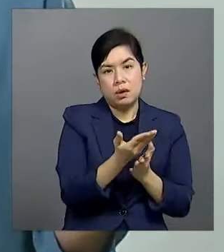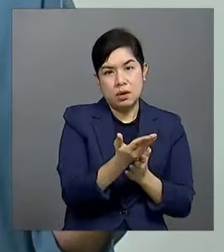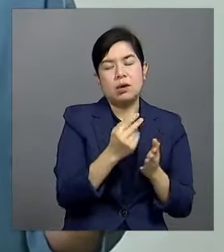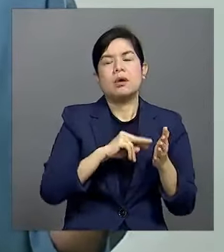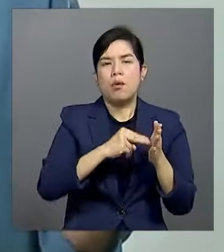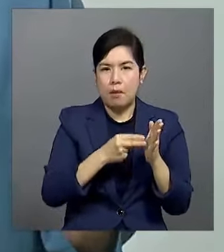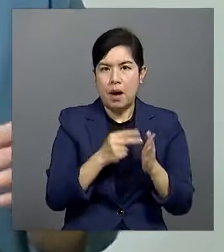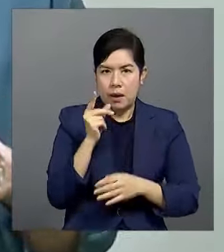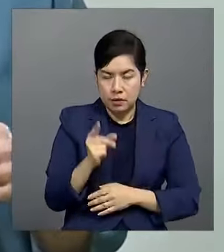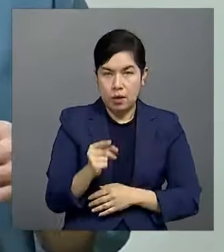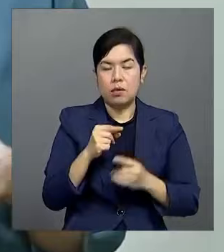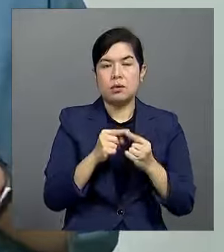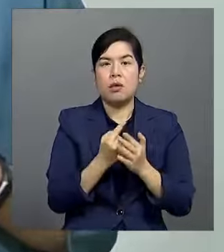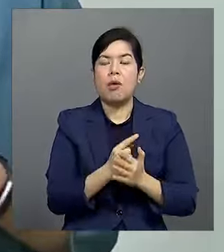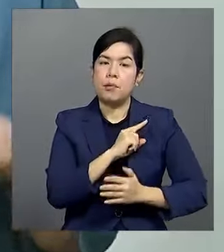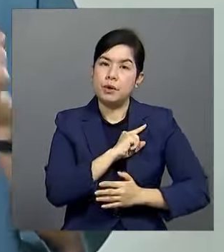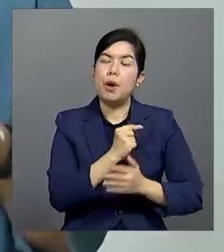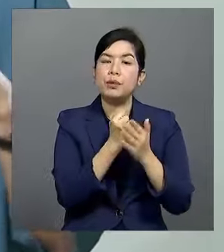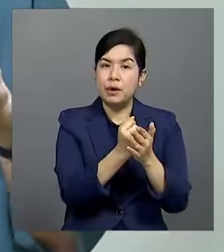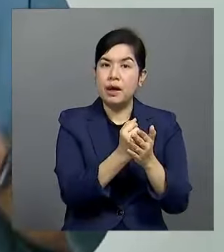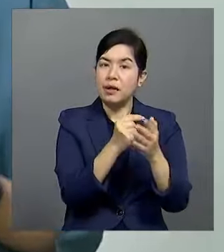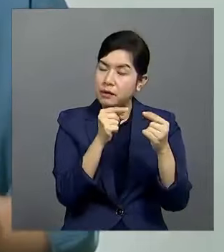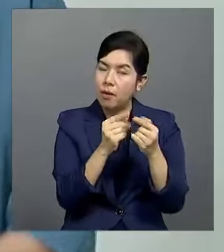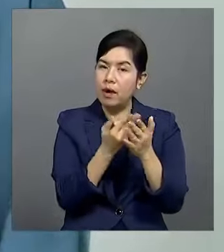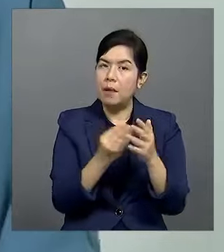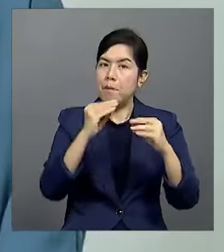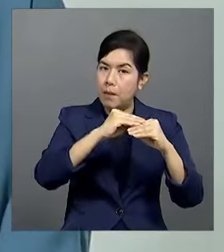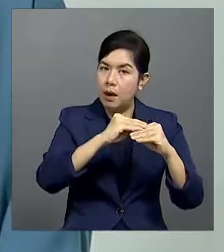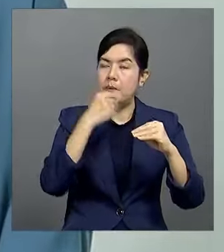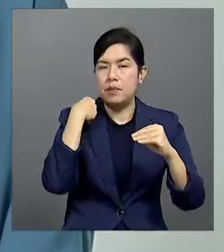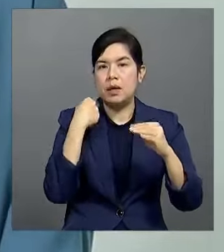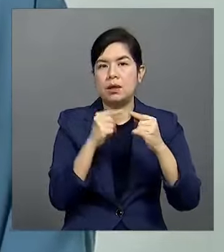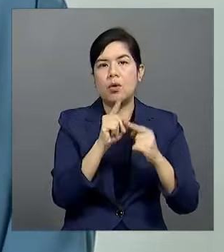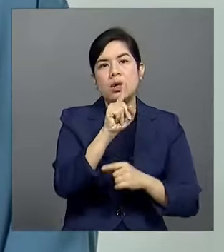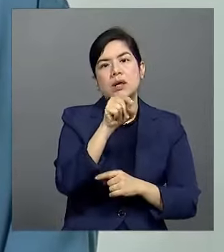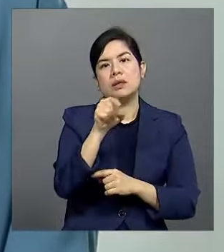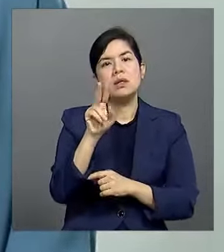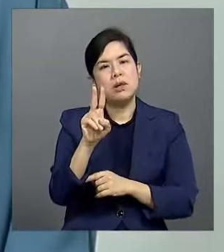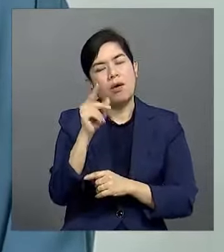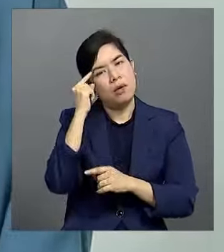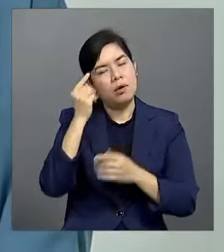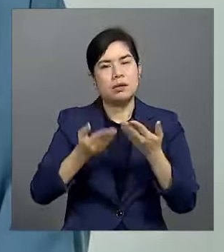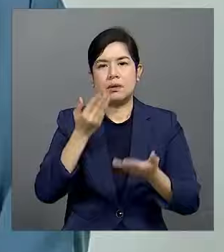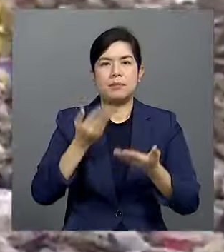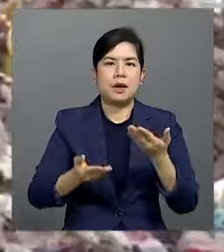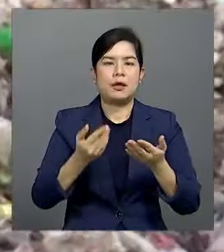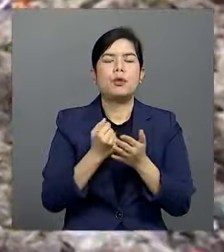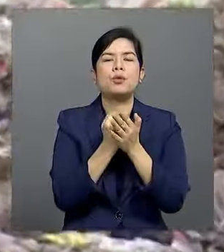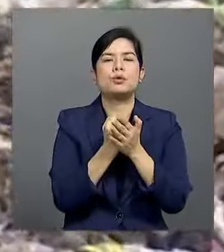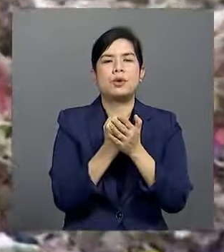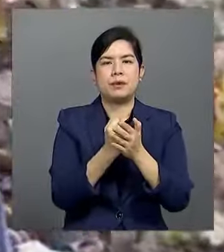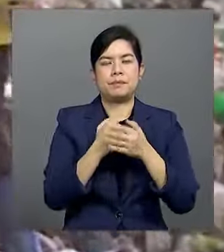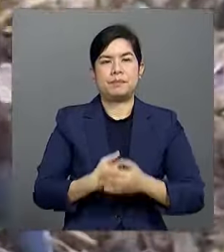าหารและผู้บริโภคก็ช่วยกันนะคะอาจจะเพิ่มขึ้นบาท2บาทอะไรเงี้ยค่ะต่อชิ้นต่อเมนูที่สั่ง